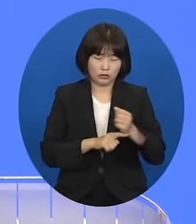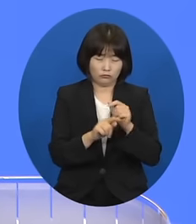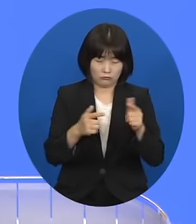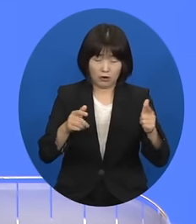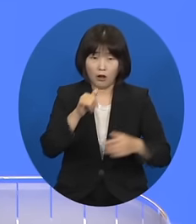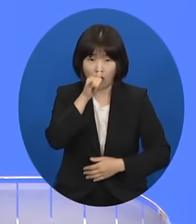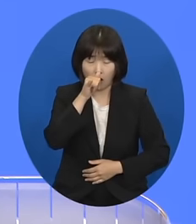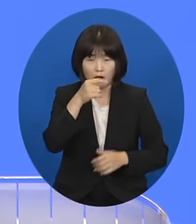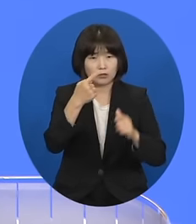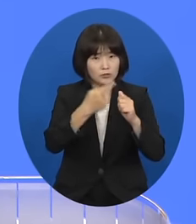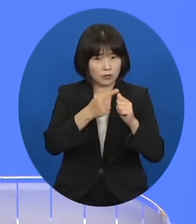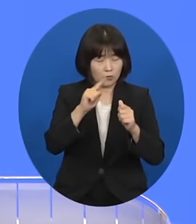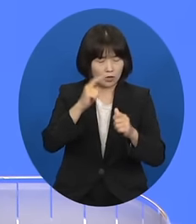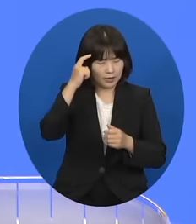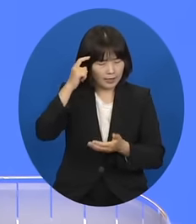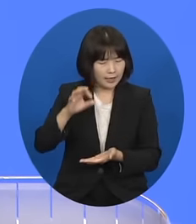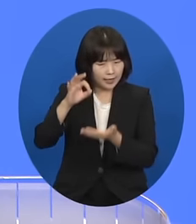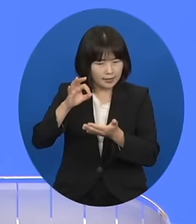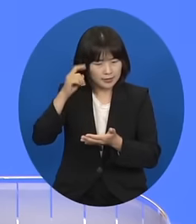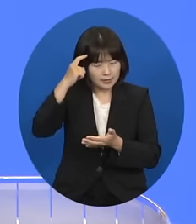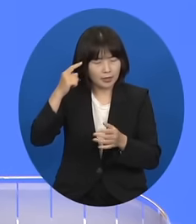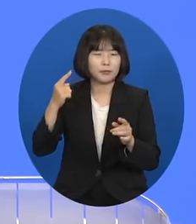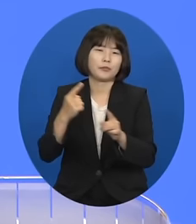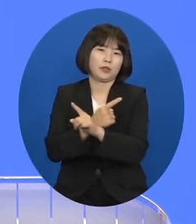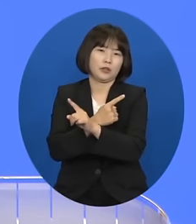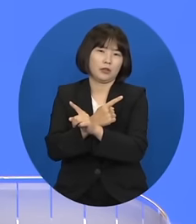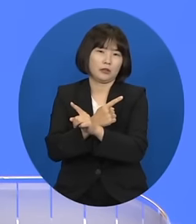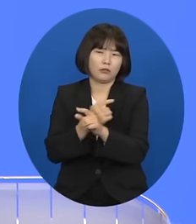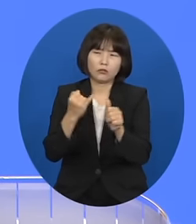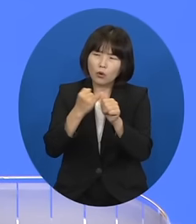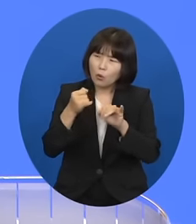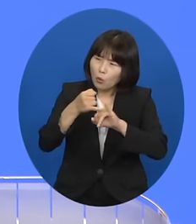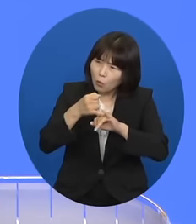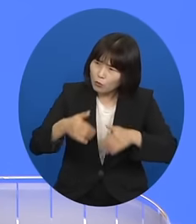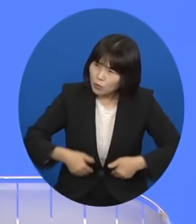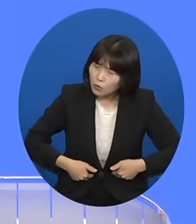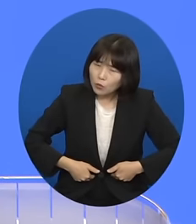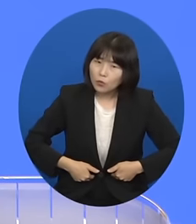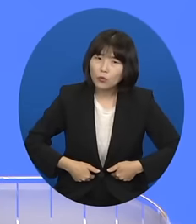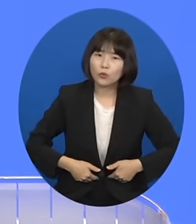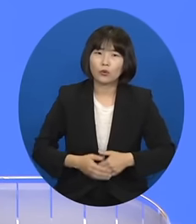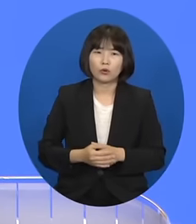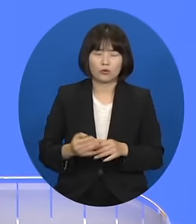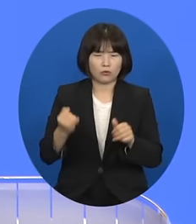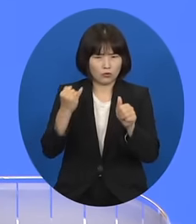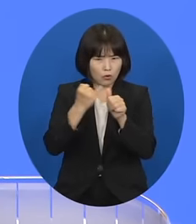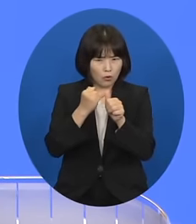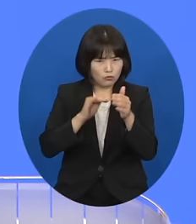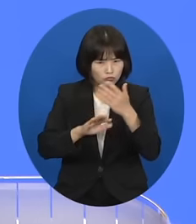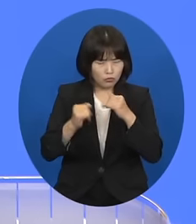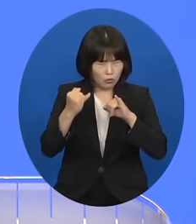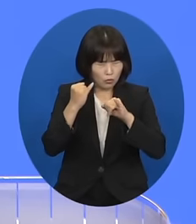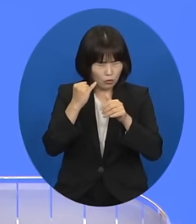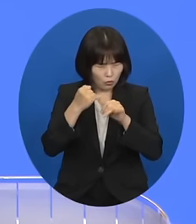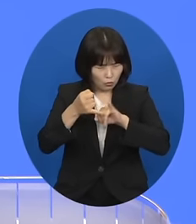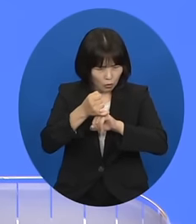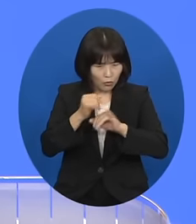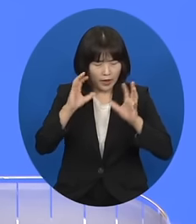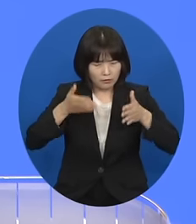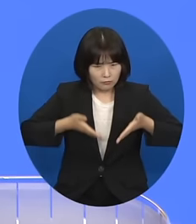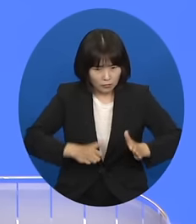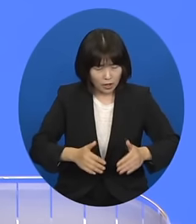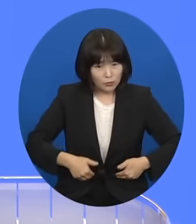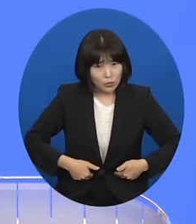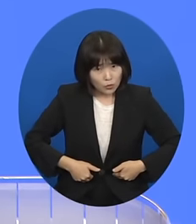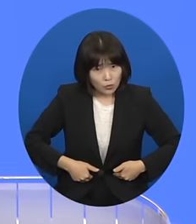번째는 가치관의 변화입니다. 꼭 결혼해야 하나? 또한 결혼해도 꼭 자녀 낳아야 되나? 자녀 없이 살면 안